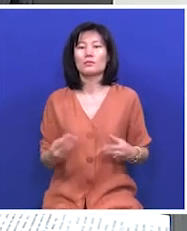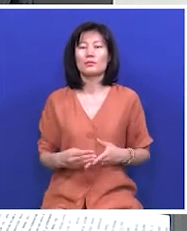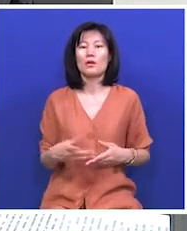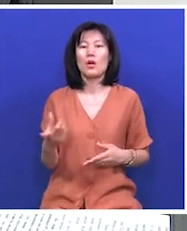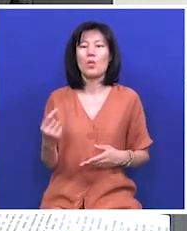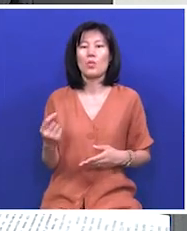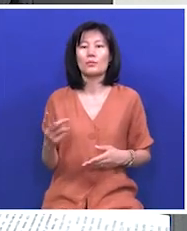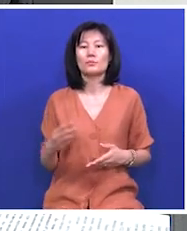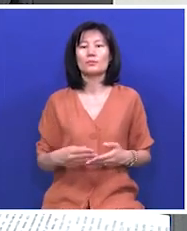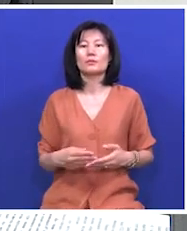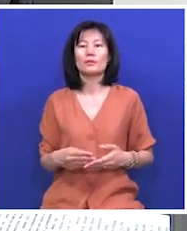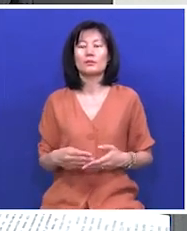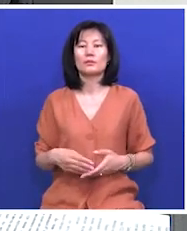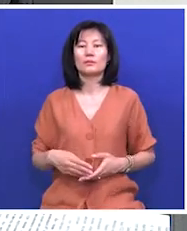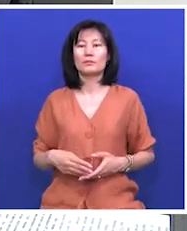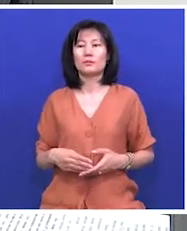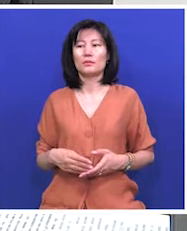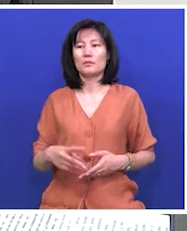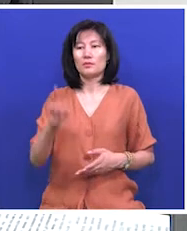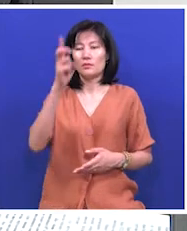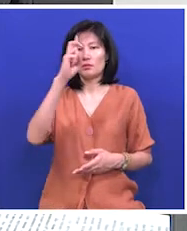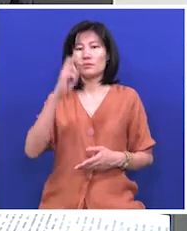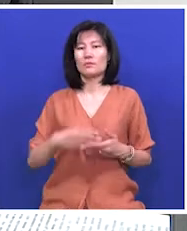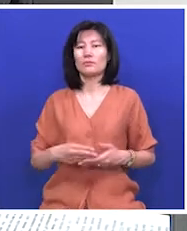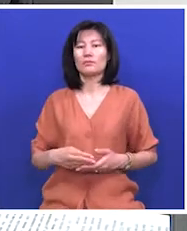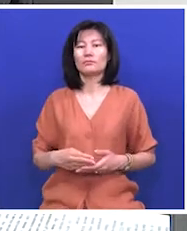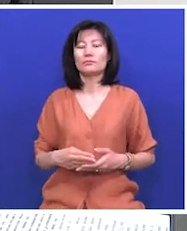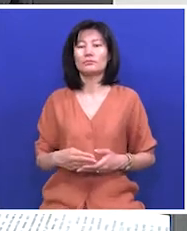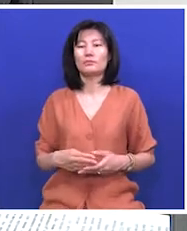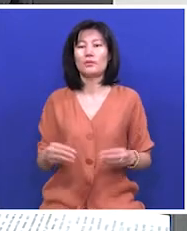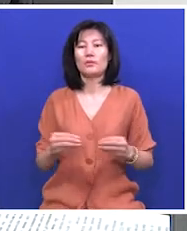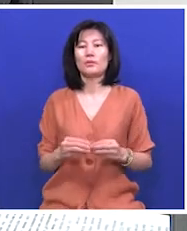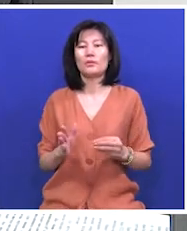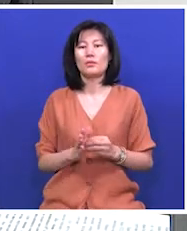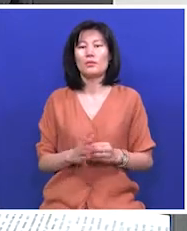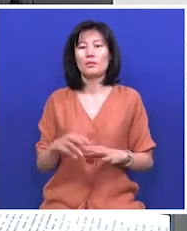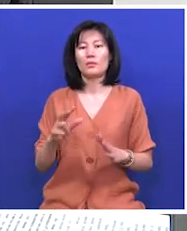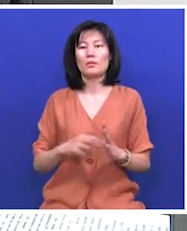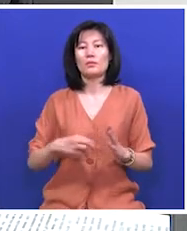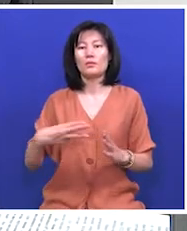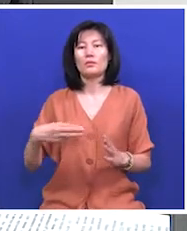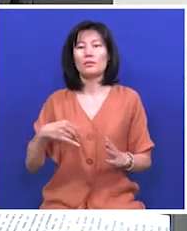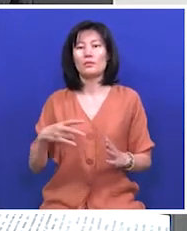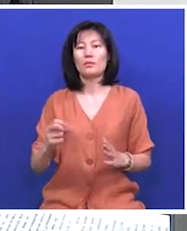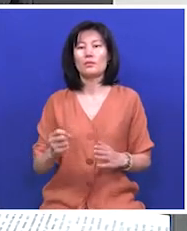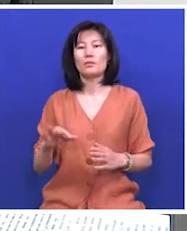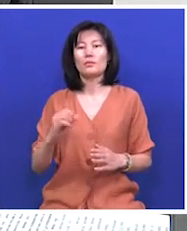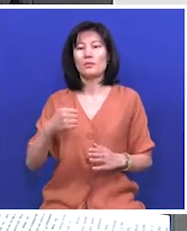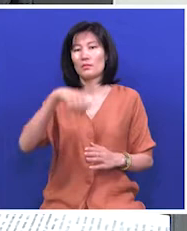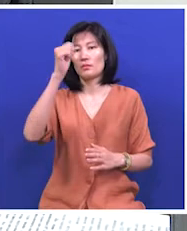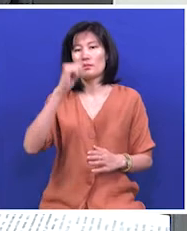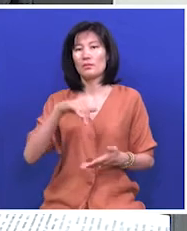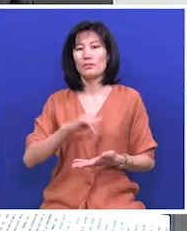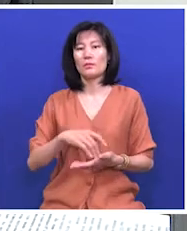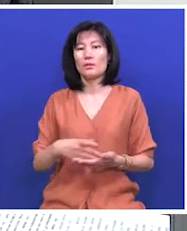Қазіргі таңда қосымша үкімет тарапынан 15800 тонна